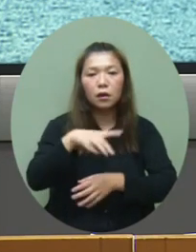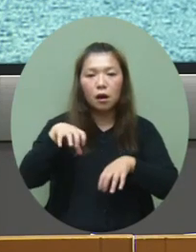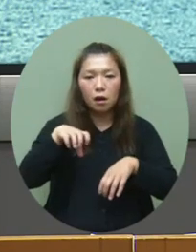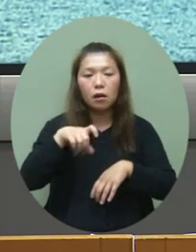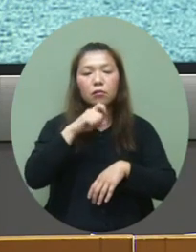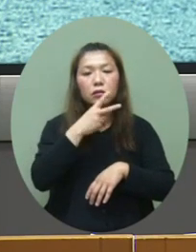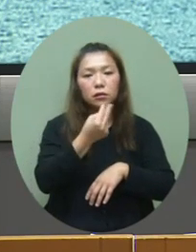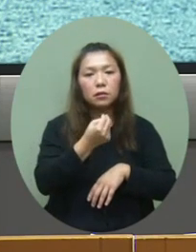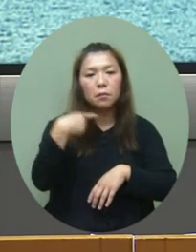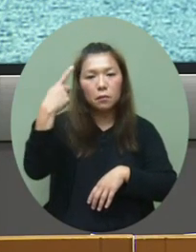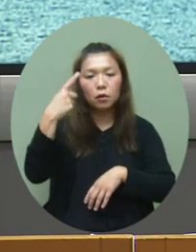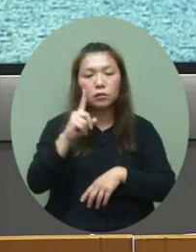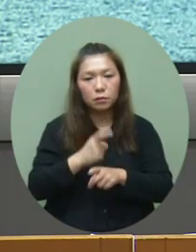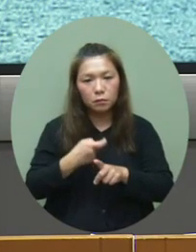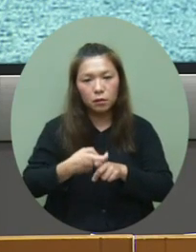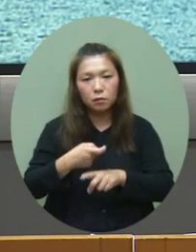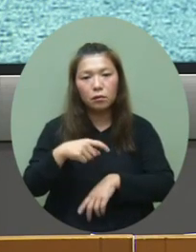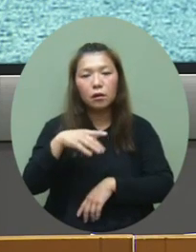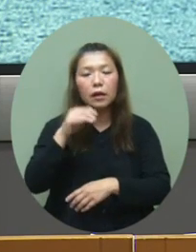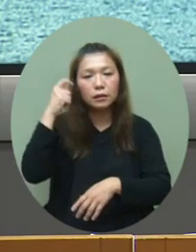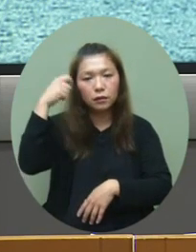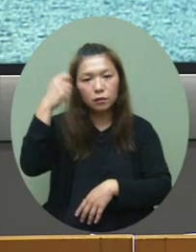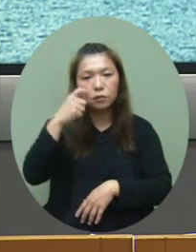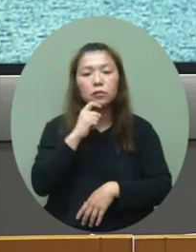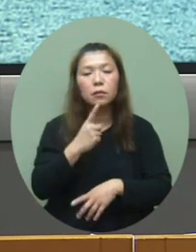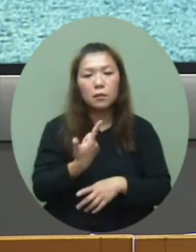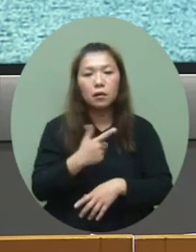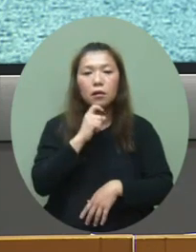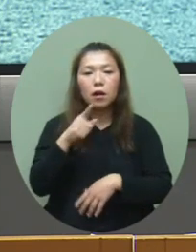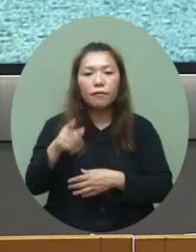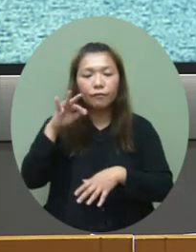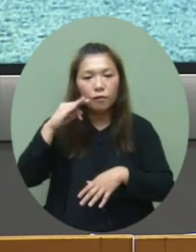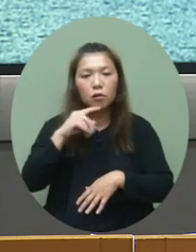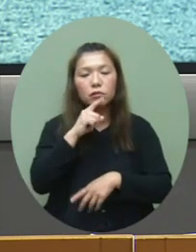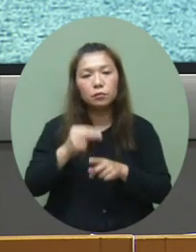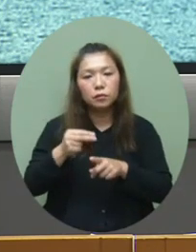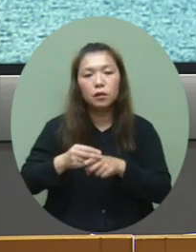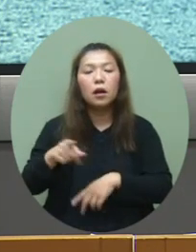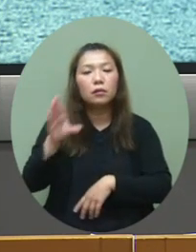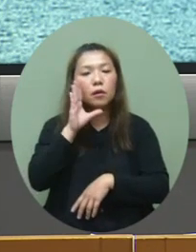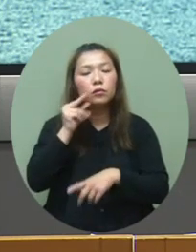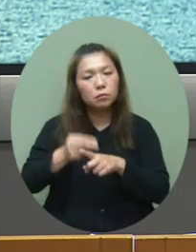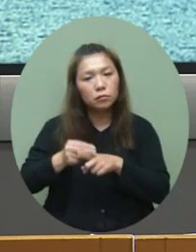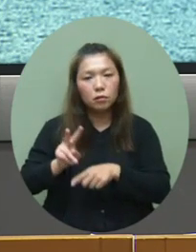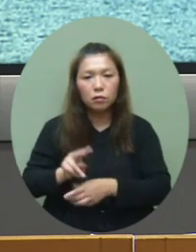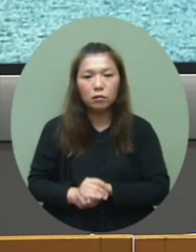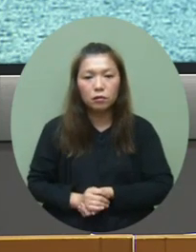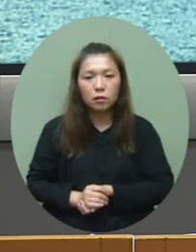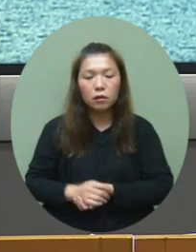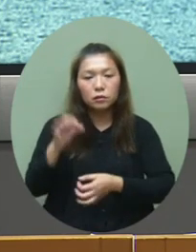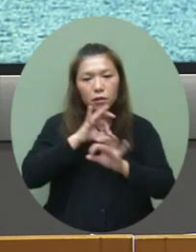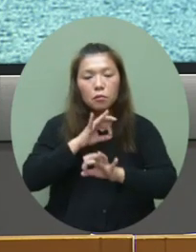大20宗，美國19宗，印度18宗，法國17宗，泰國都是17宗，新加